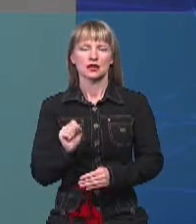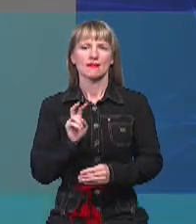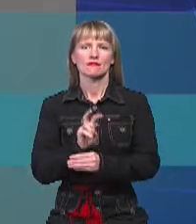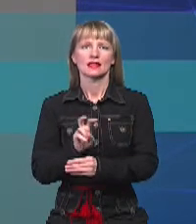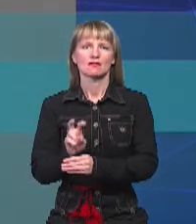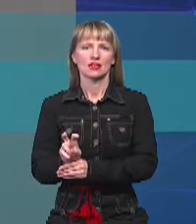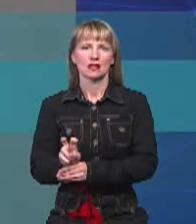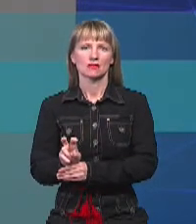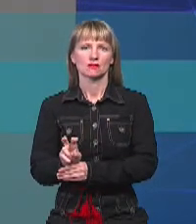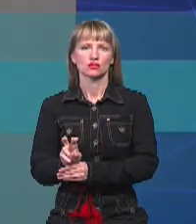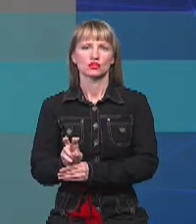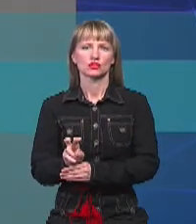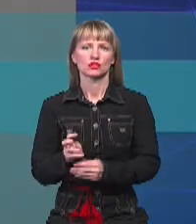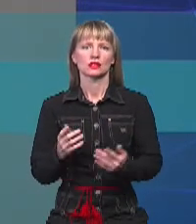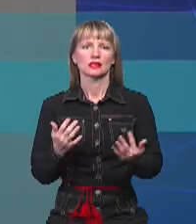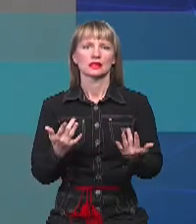відвідавши